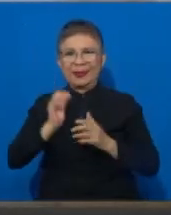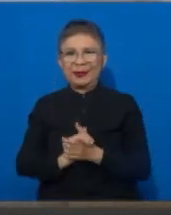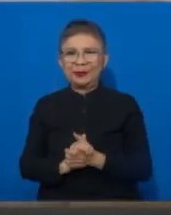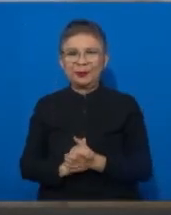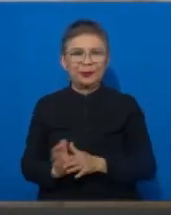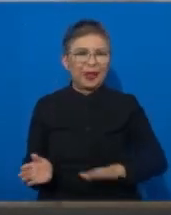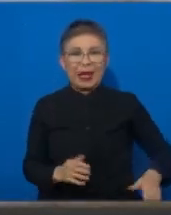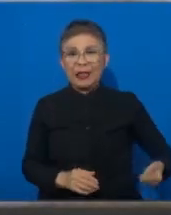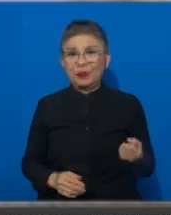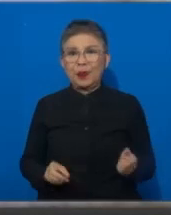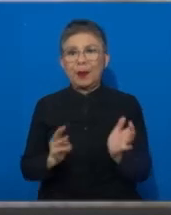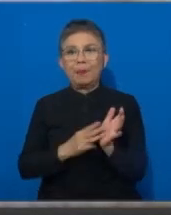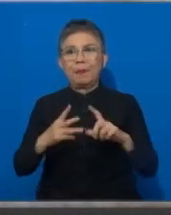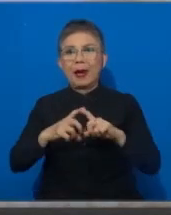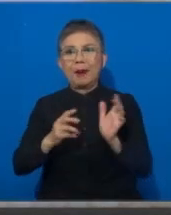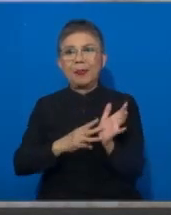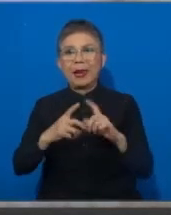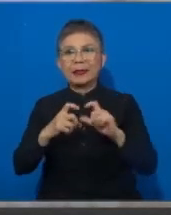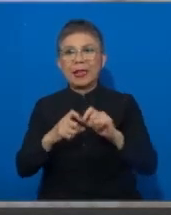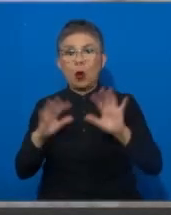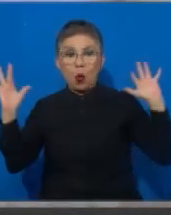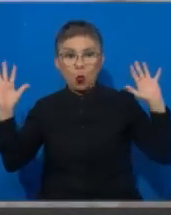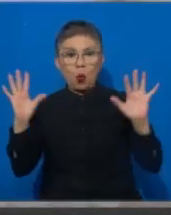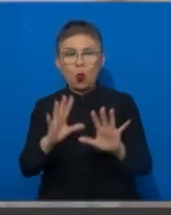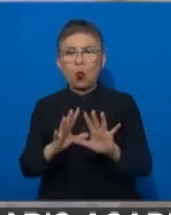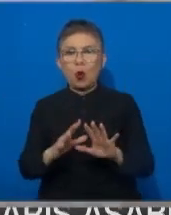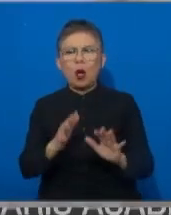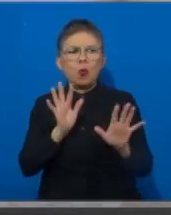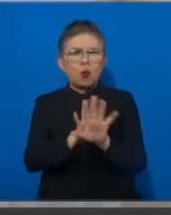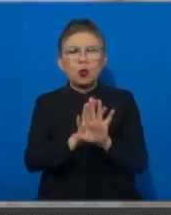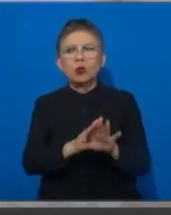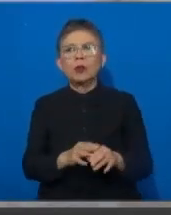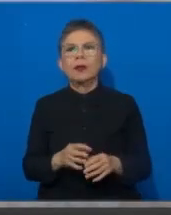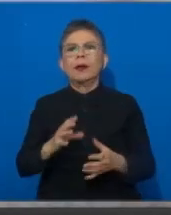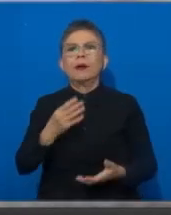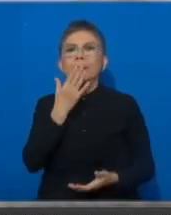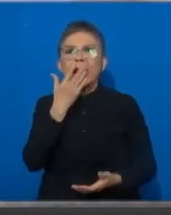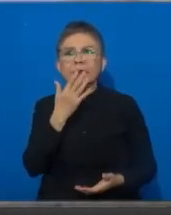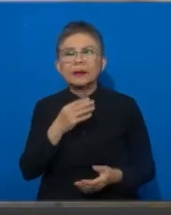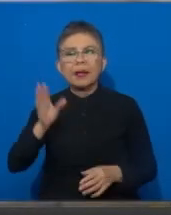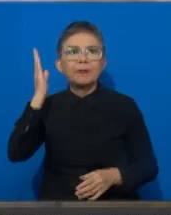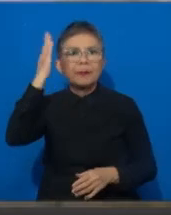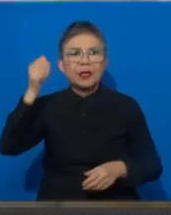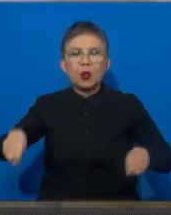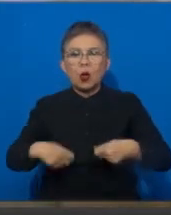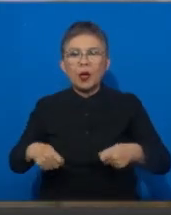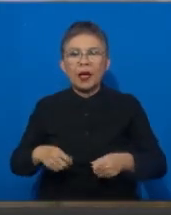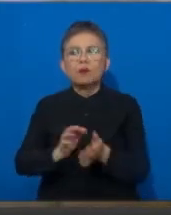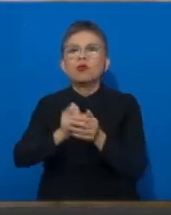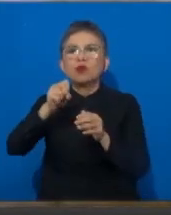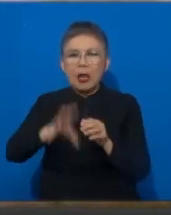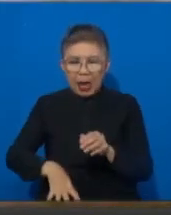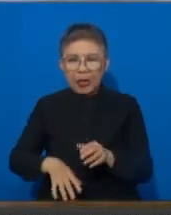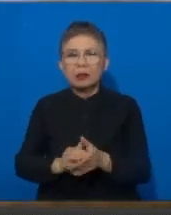murah di Mamasa, Sulawesi Barat diserbu ratusan warga. Mereka rela berdesakan demi mendapatkan beras dan minyak goreng yang dijual lebih murah dari